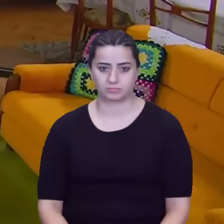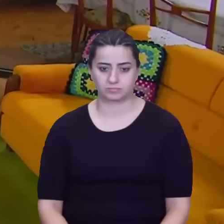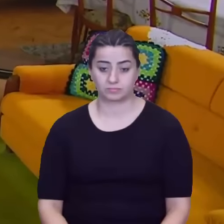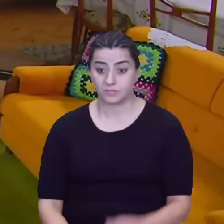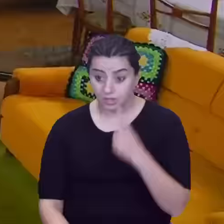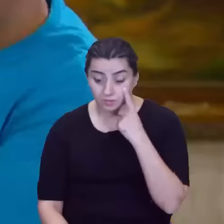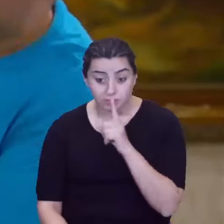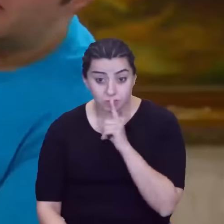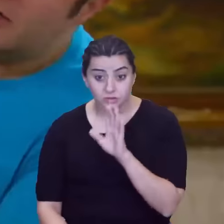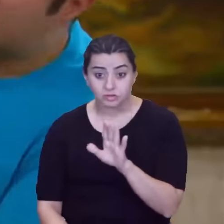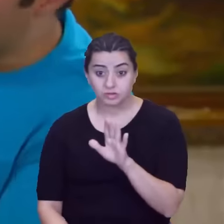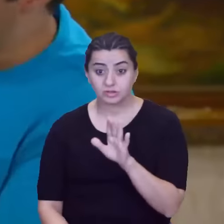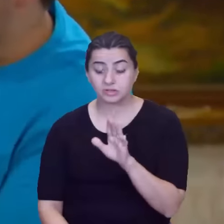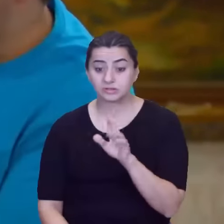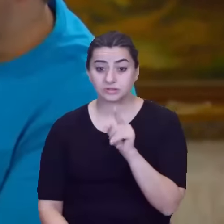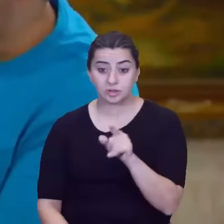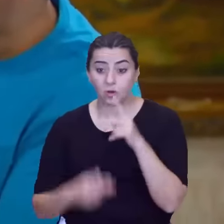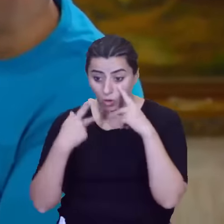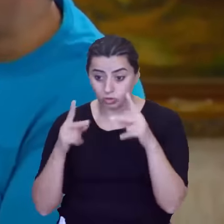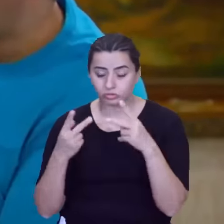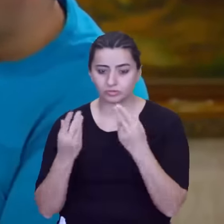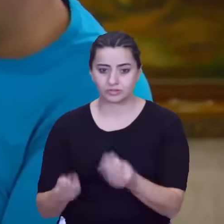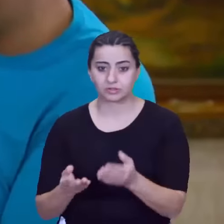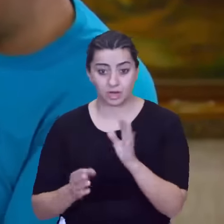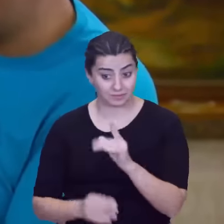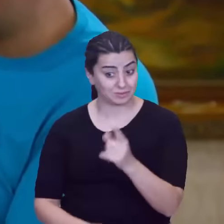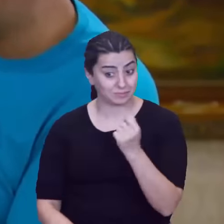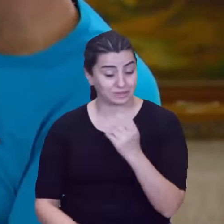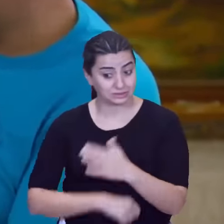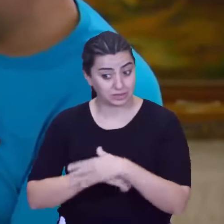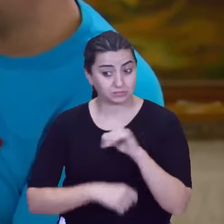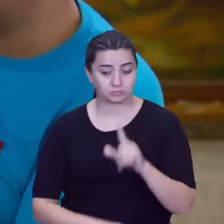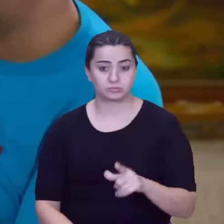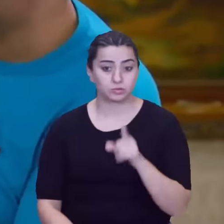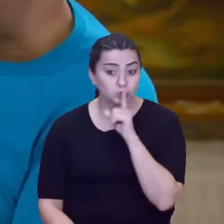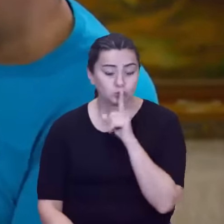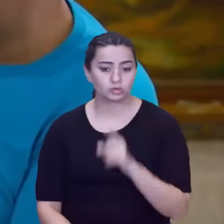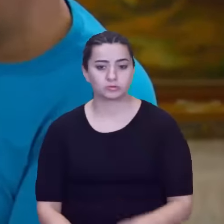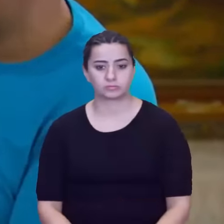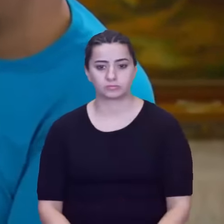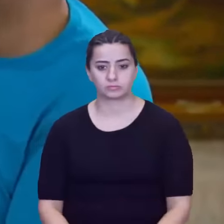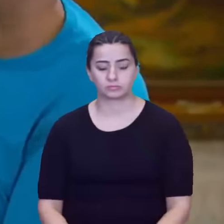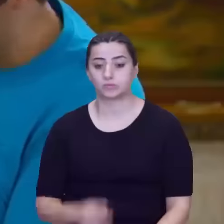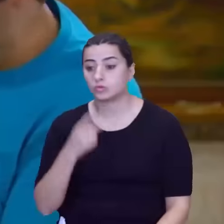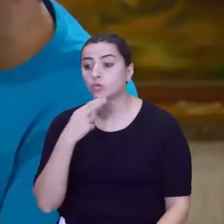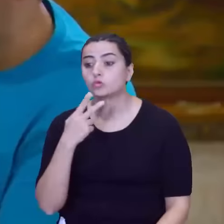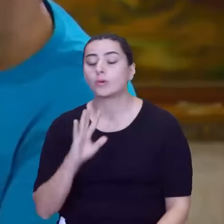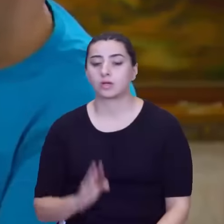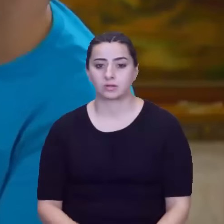İşte bana bak. Seni özgürlüğüne kavuşturacağım. Ama sen de biraz yardımcı ol. Çeneni kapat.